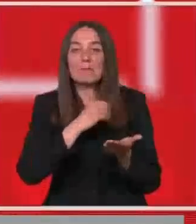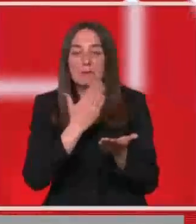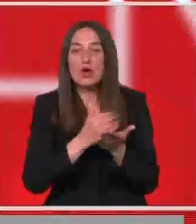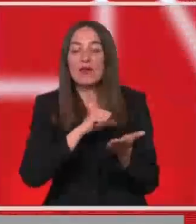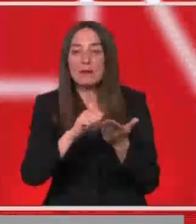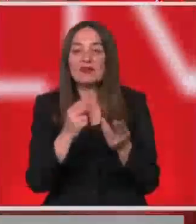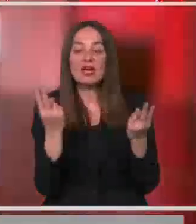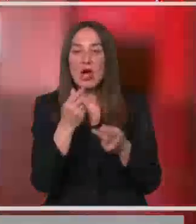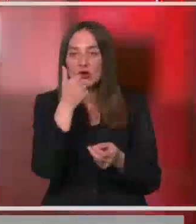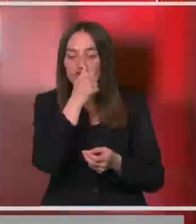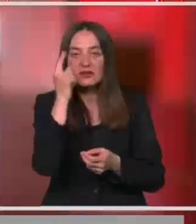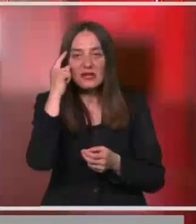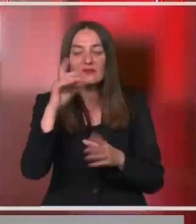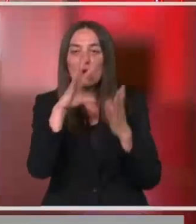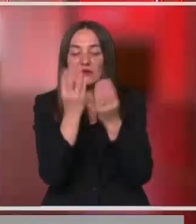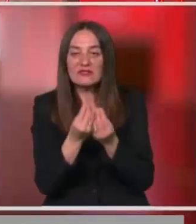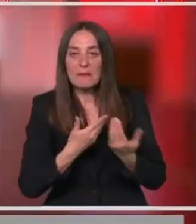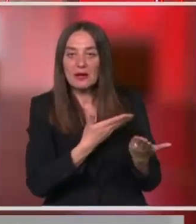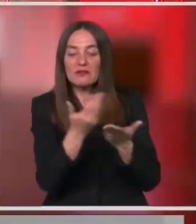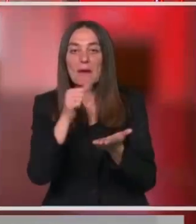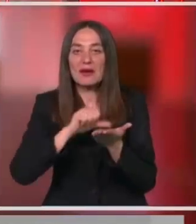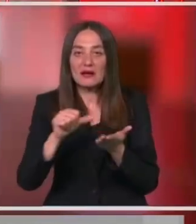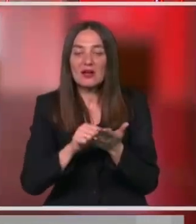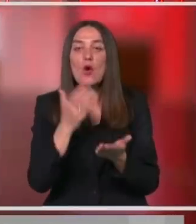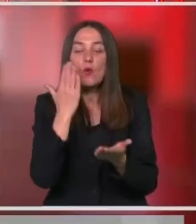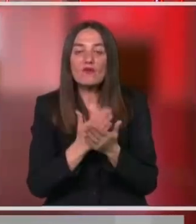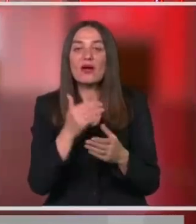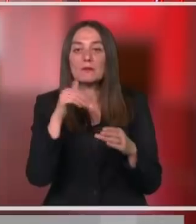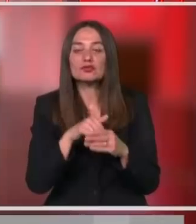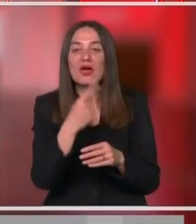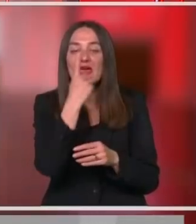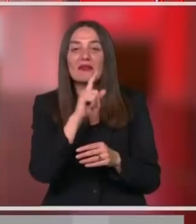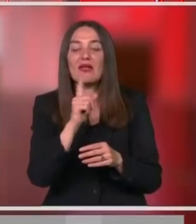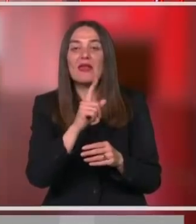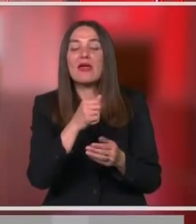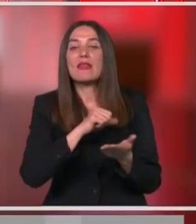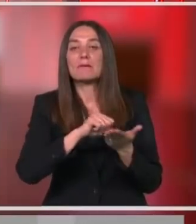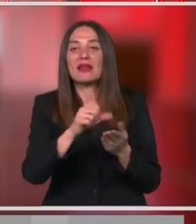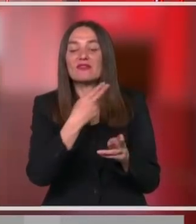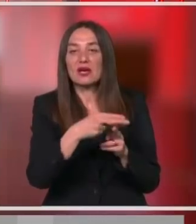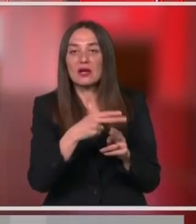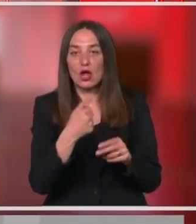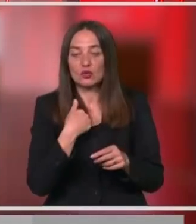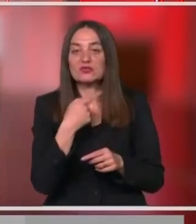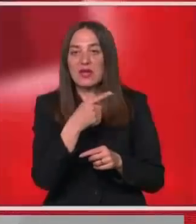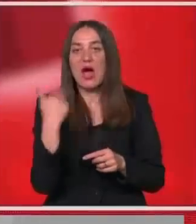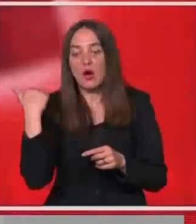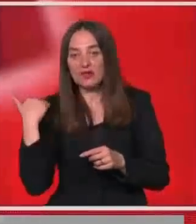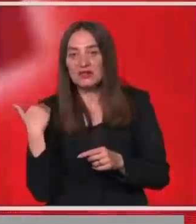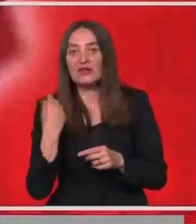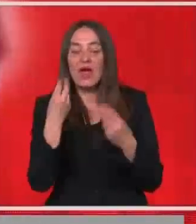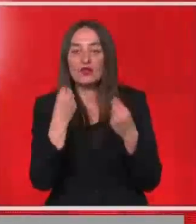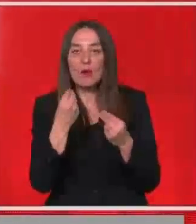kao što znate, u svim plasmanima bankarskim uvijek postoji jedan deo nenaplativih kredita. Tu se ja oslanjam na